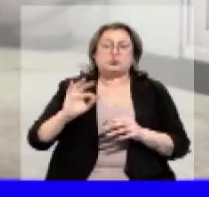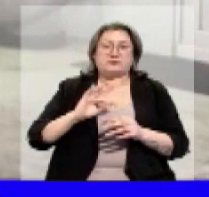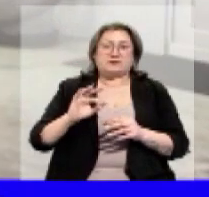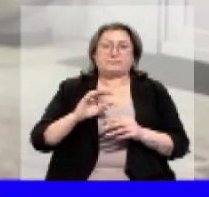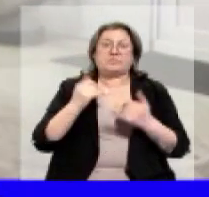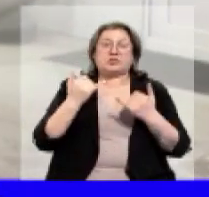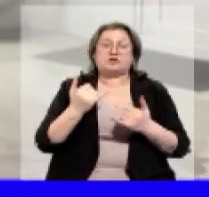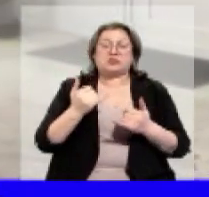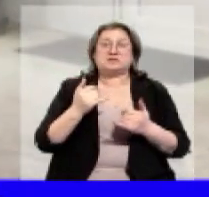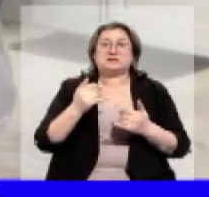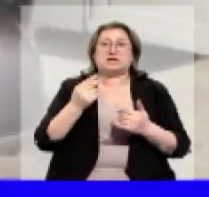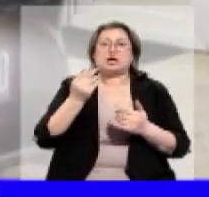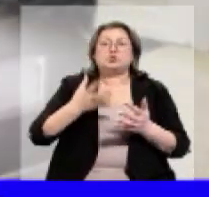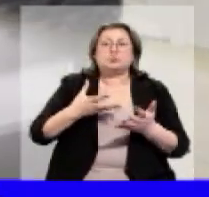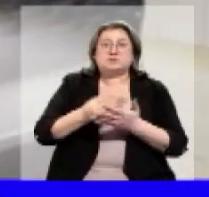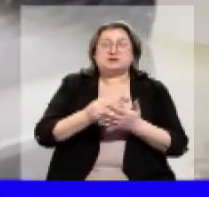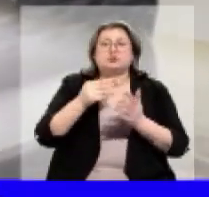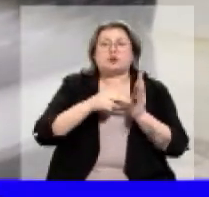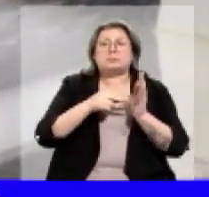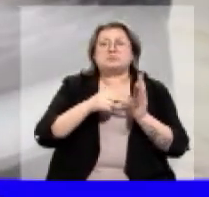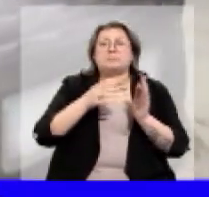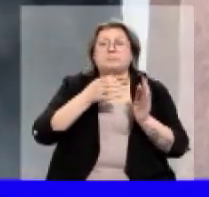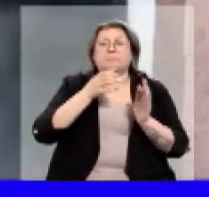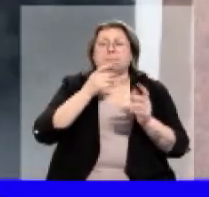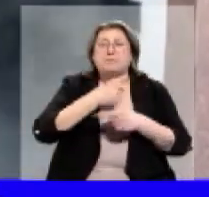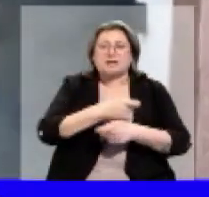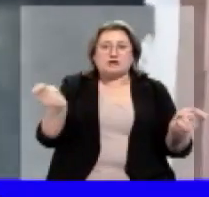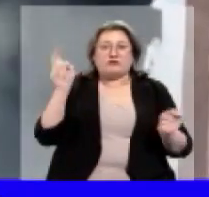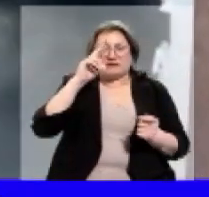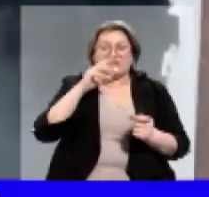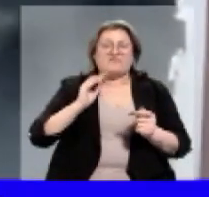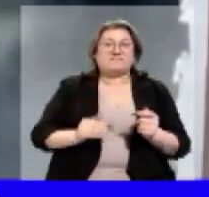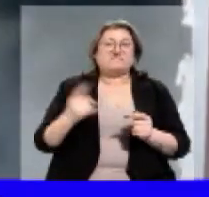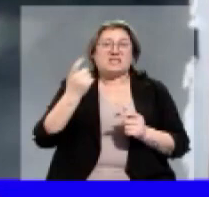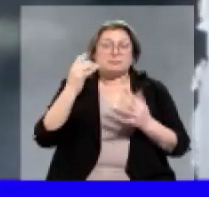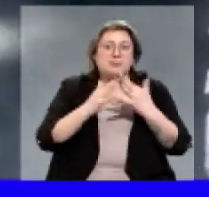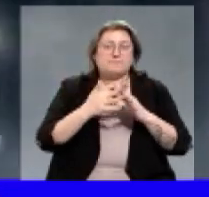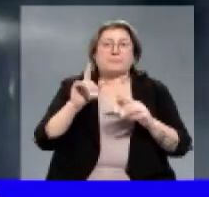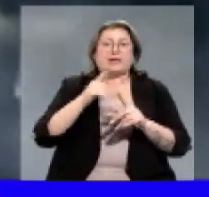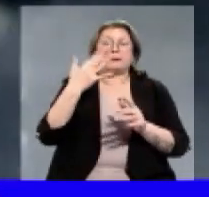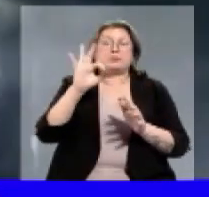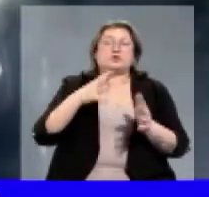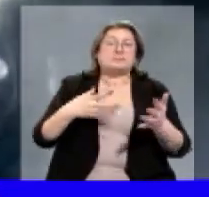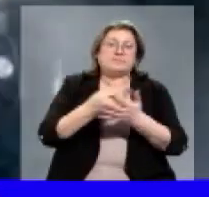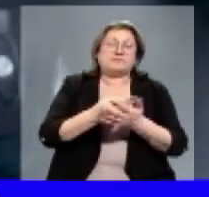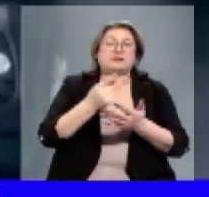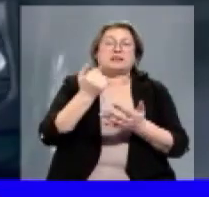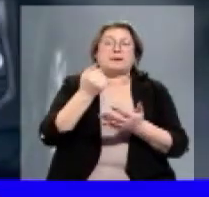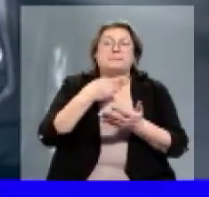использование. Сейчас мы субсидируем стоимость подачи воды фермерам. Также возмещаем 50% затрат на